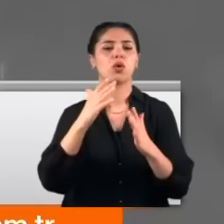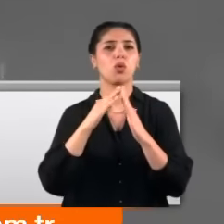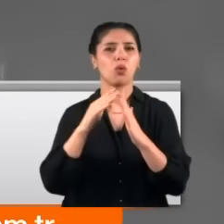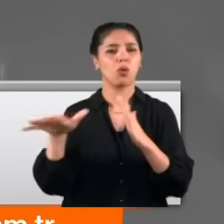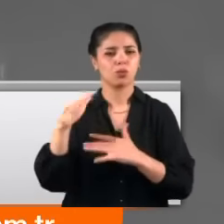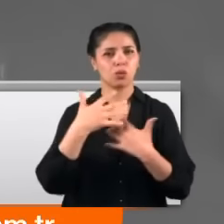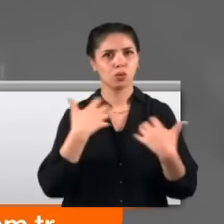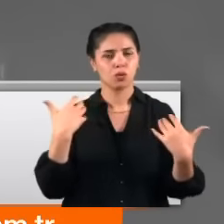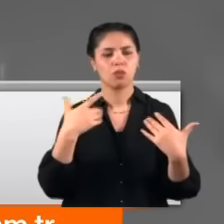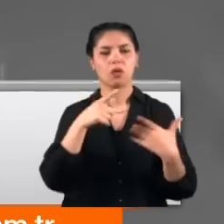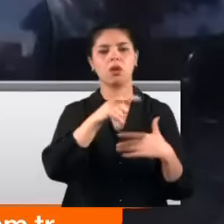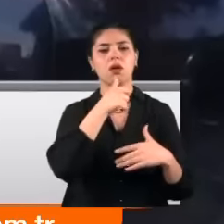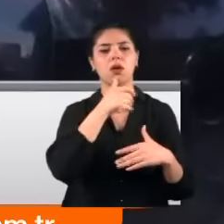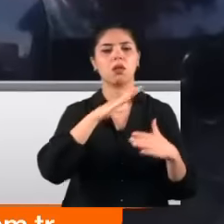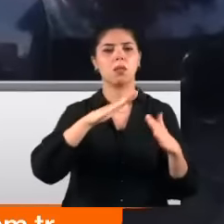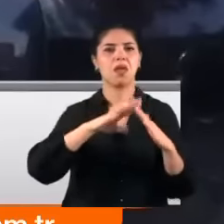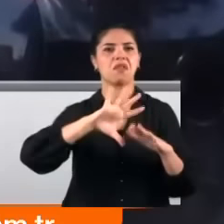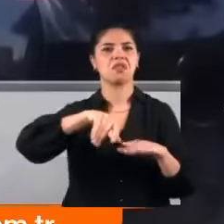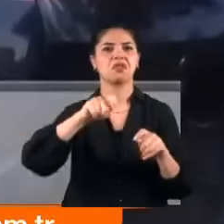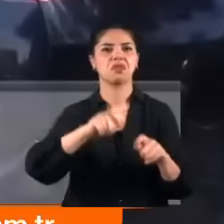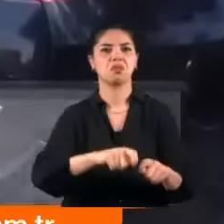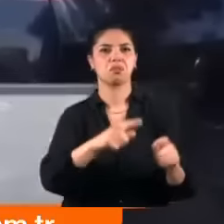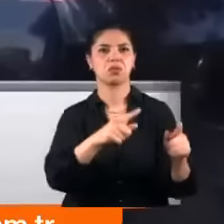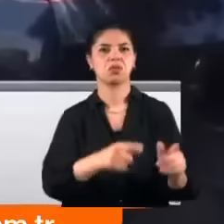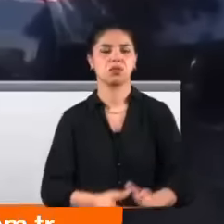evlerini soyarak karşılık verdi. Büyük bir hırsızlık